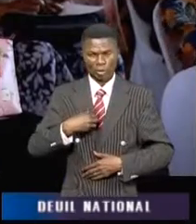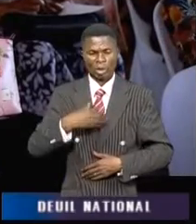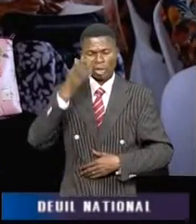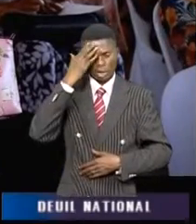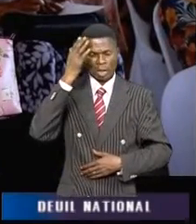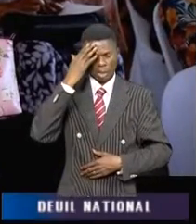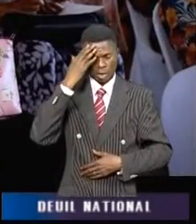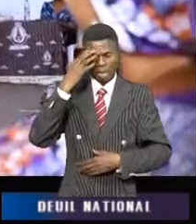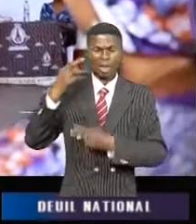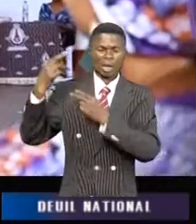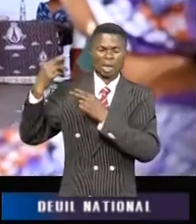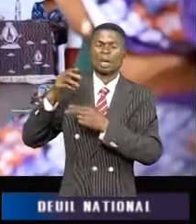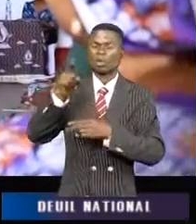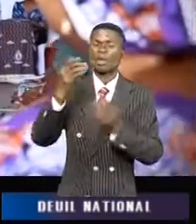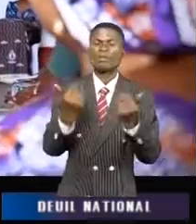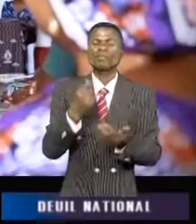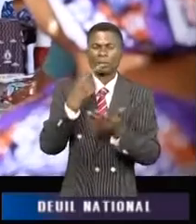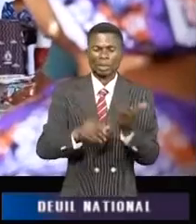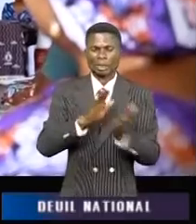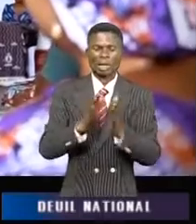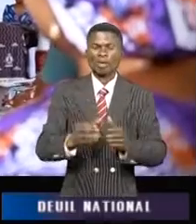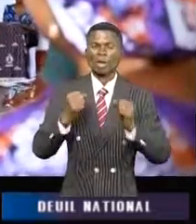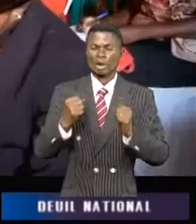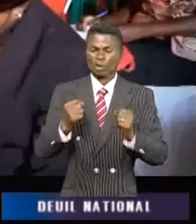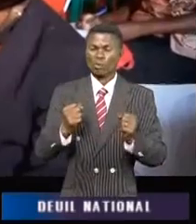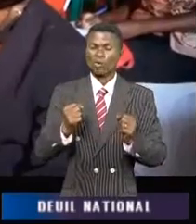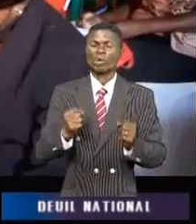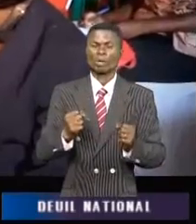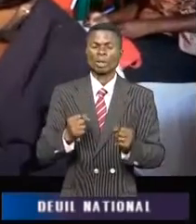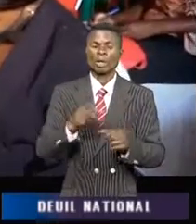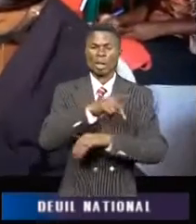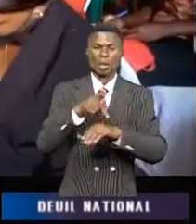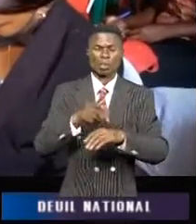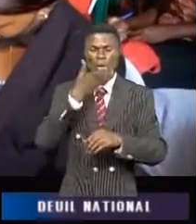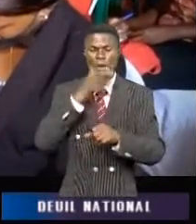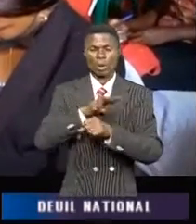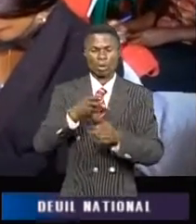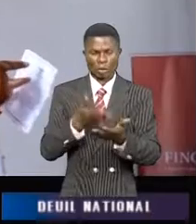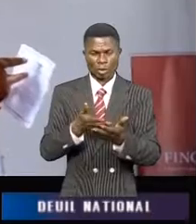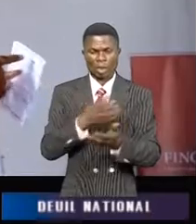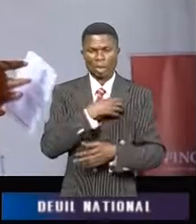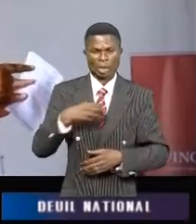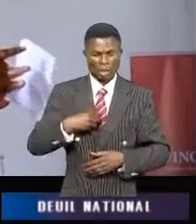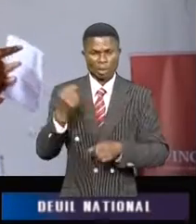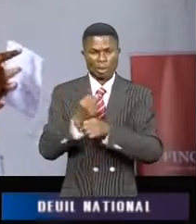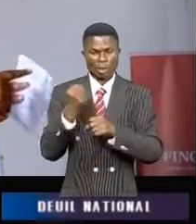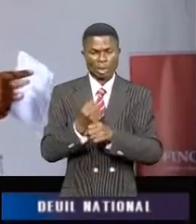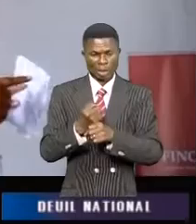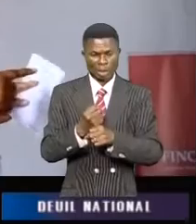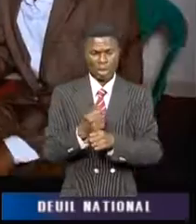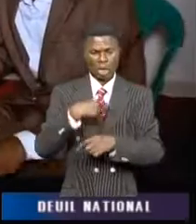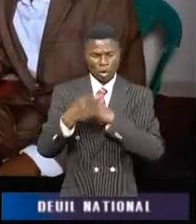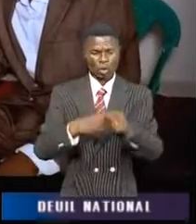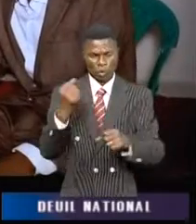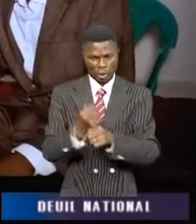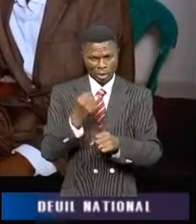conscience de ce qu'elle veut, bref, d'être dynamique. Précisément en cette période de Covid-19, les femmes entrepreneurs doivent se mettre au pas